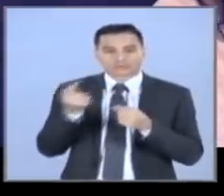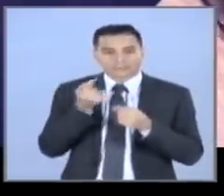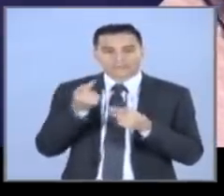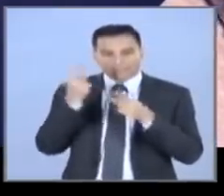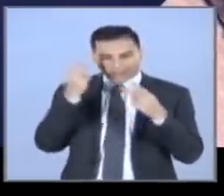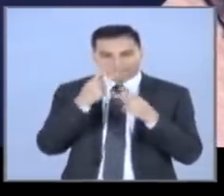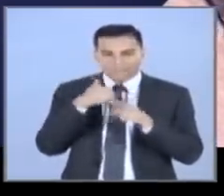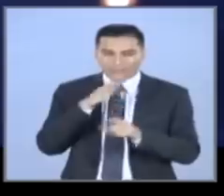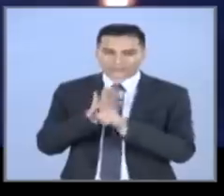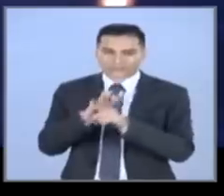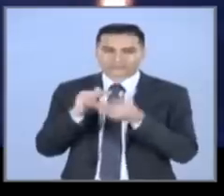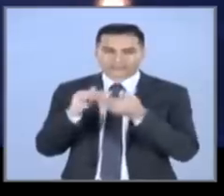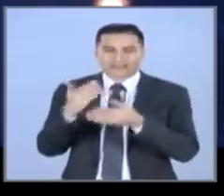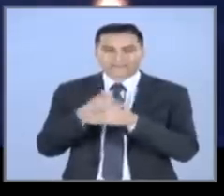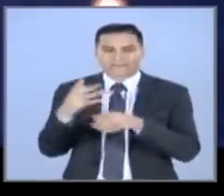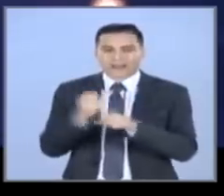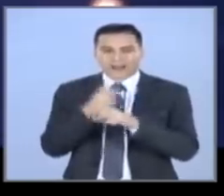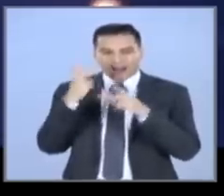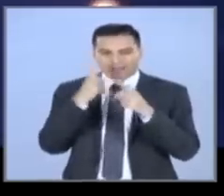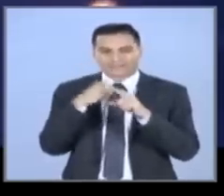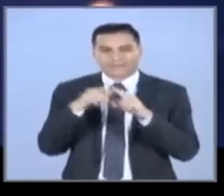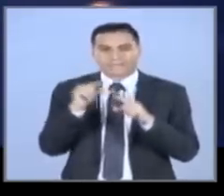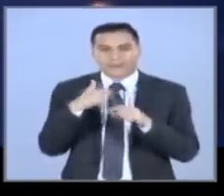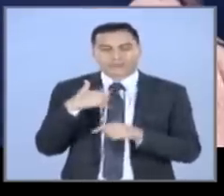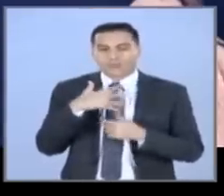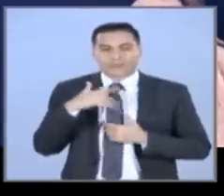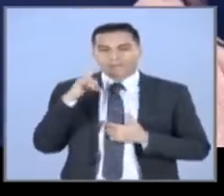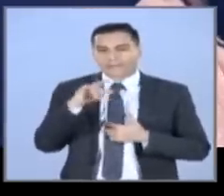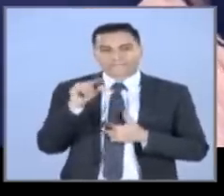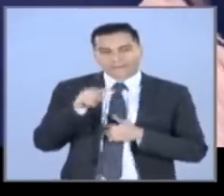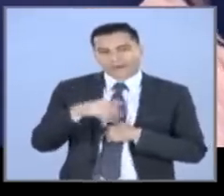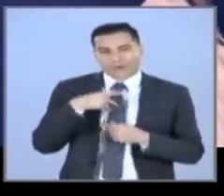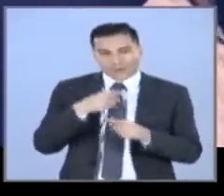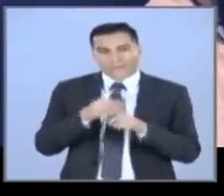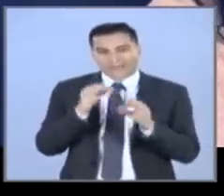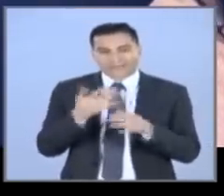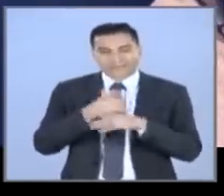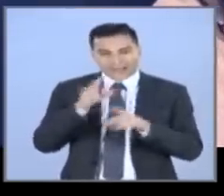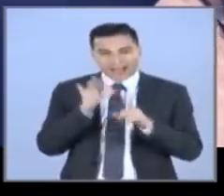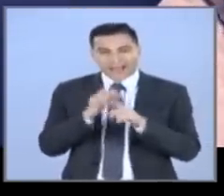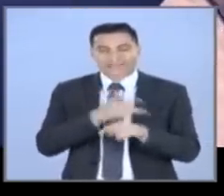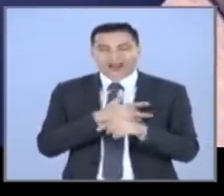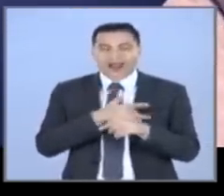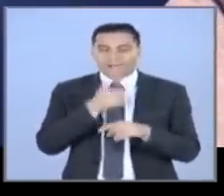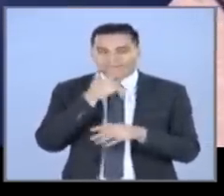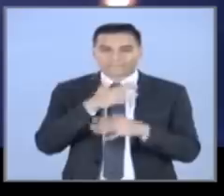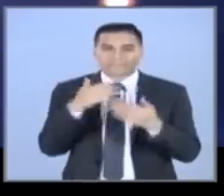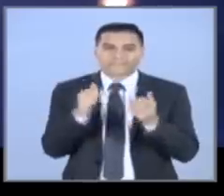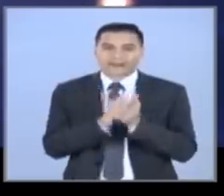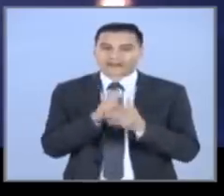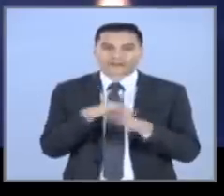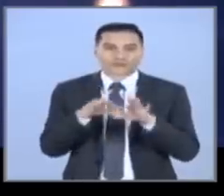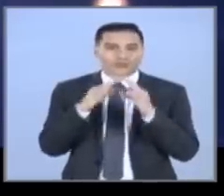واحنا بنساعده عشان يحققه وبصراحه احنا كمان البرنامج معجبين بيه جدا لانه هادف وبيدخل كل بيت وبيمس كل